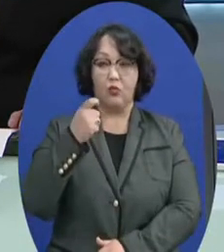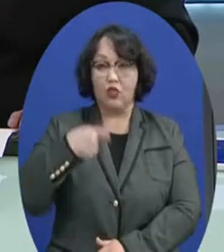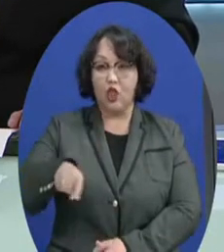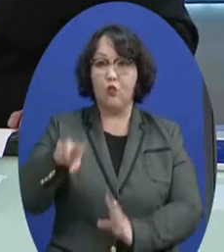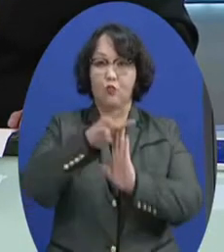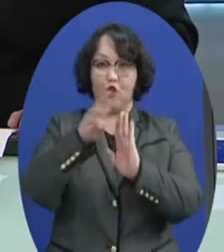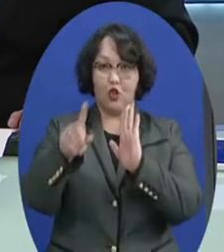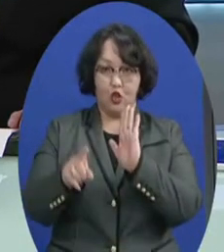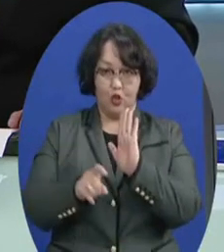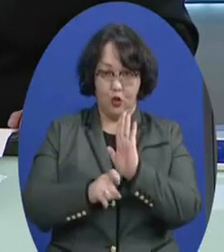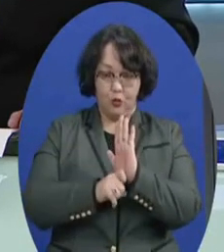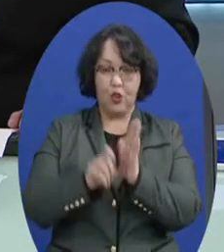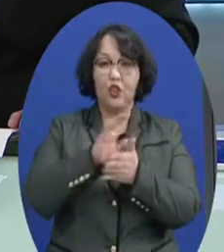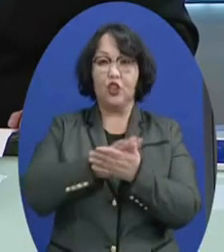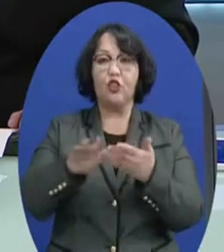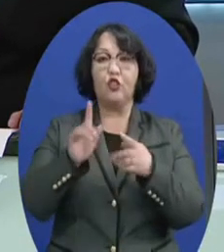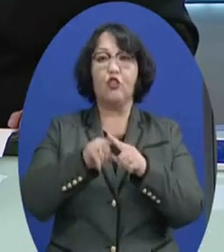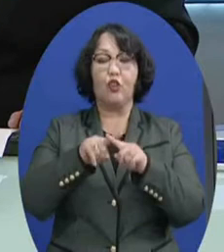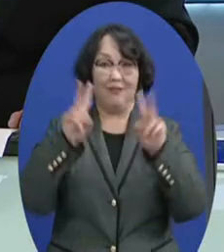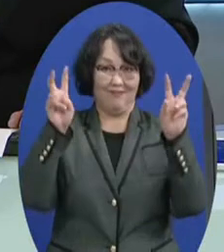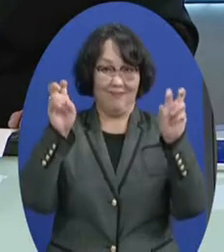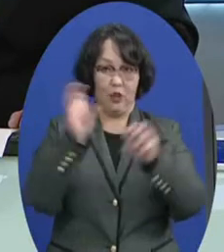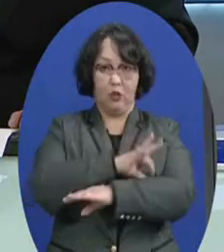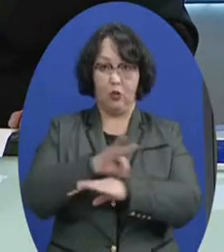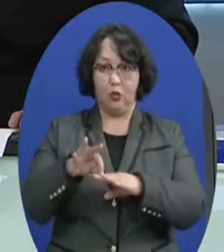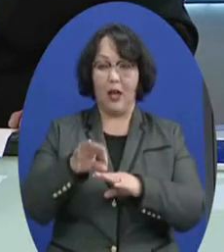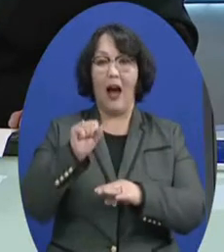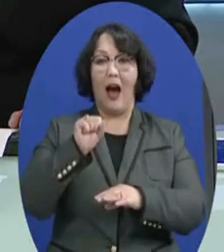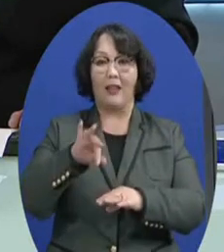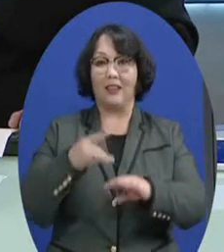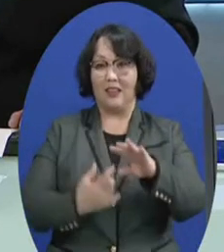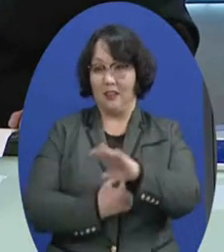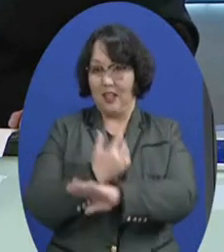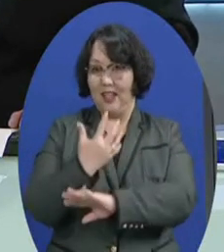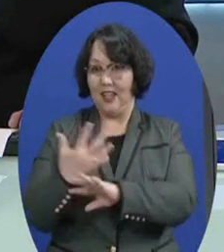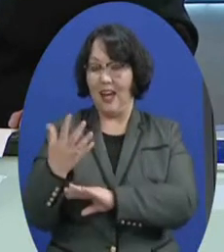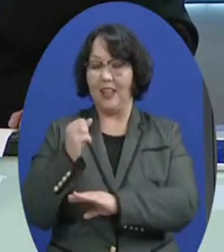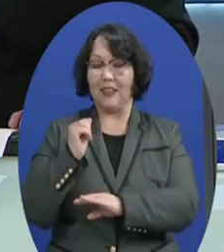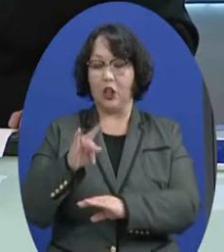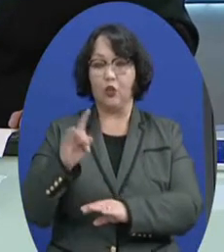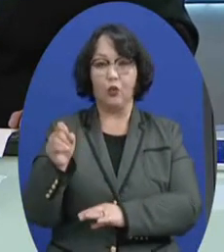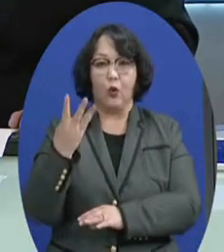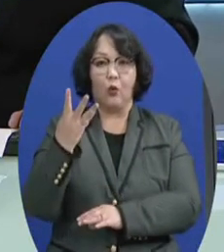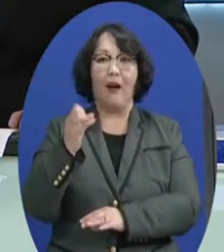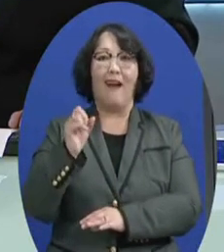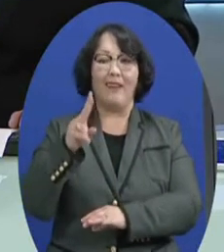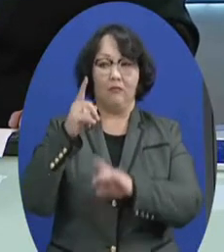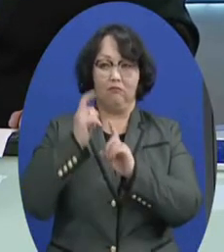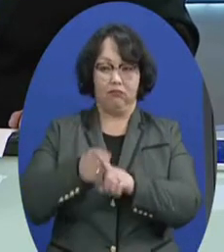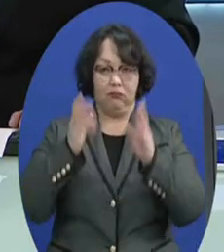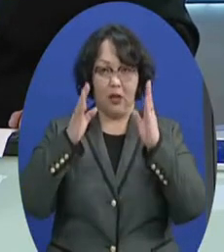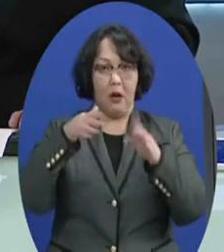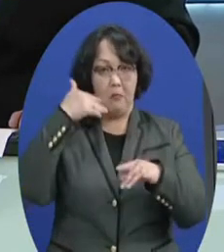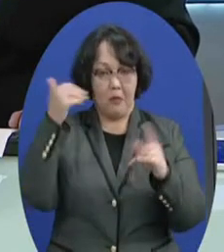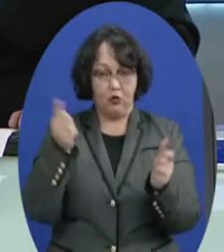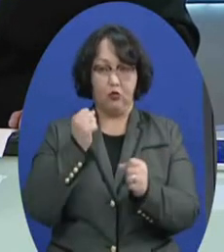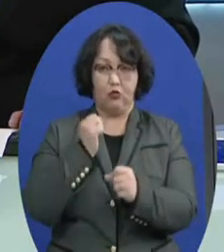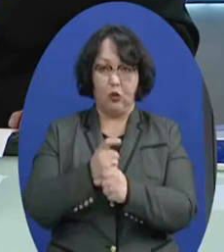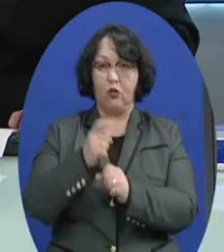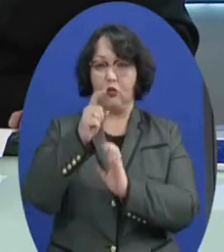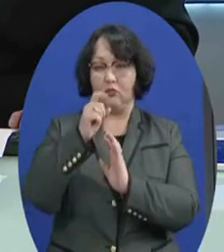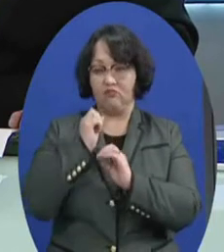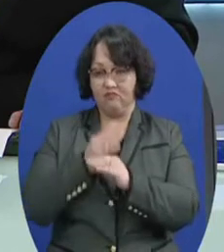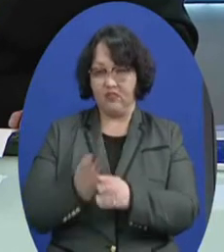хөтөлбөр туссан шинэ хөдөө төсөл Атрын 4-р аян өрнүүлэх зорилтыг дэмжиж байна. Мөн малчит руу чиглэсэн хөтөлбөрийгч хэрэгжихэд